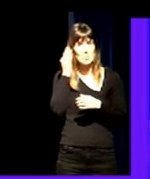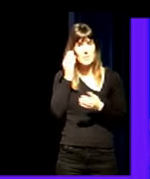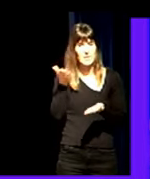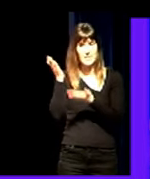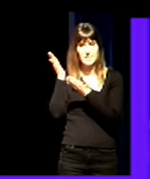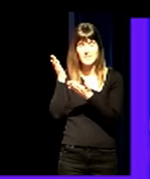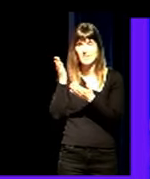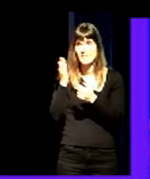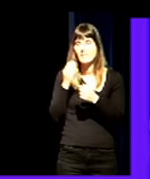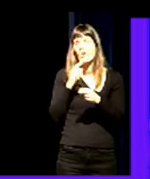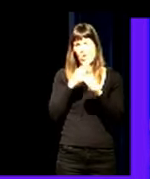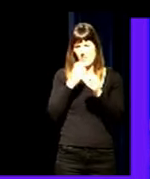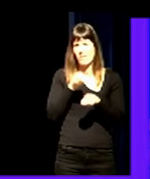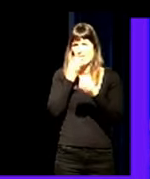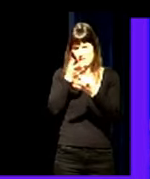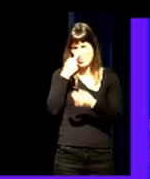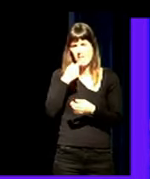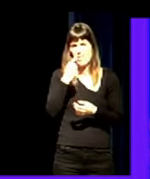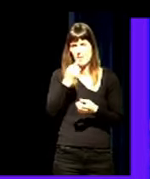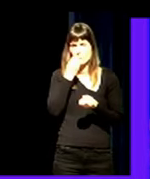gara ziko goman eta besteak dira triplets,